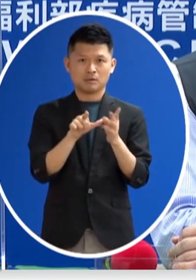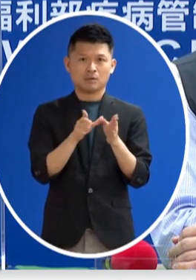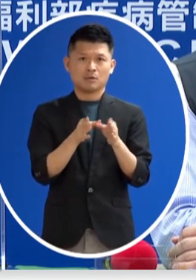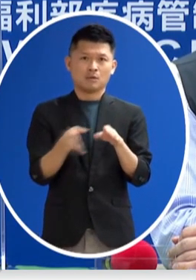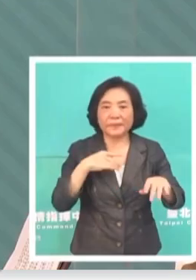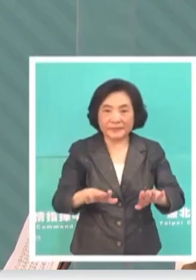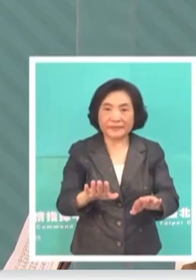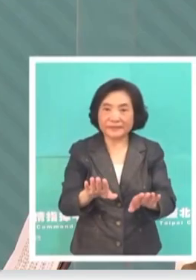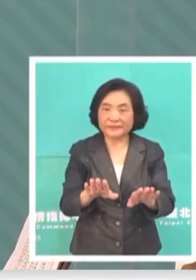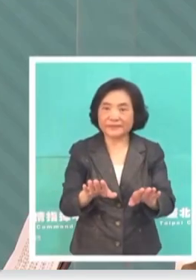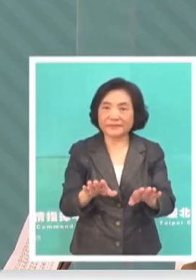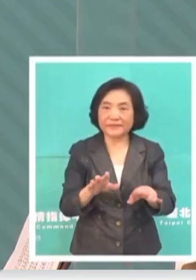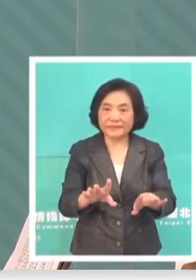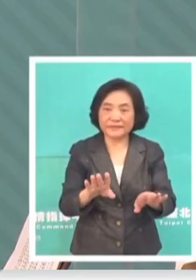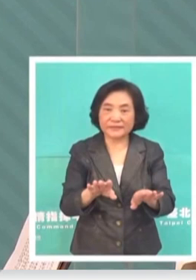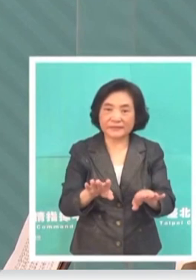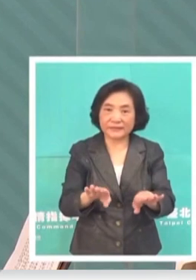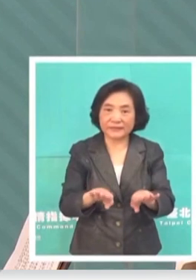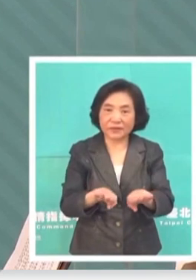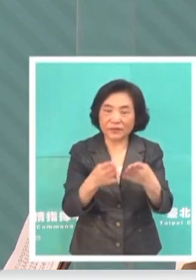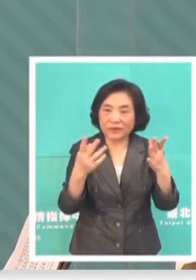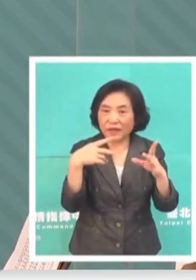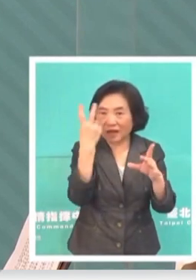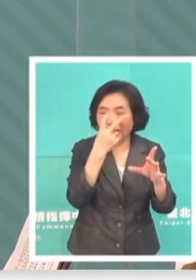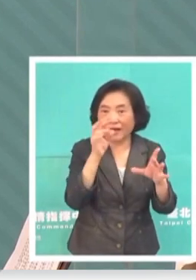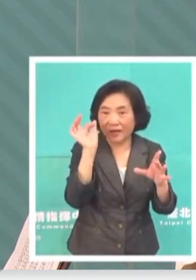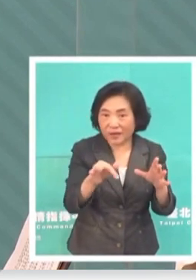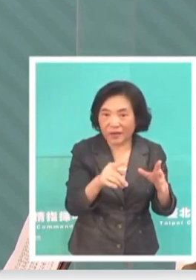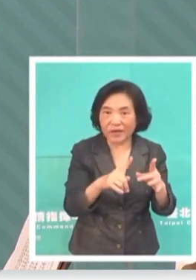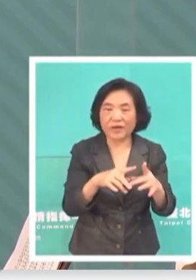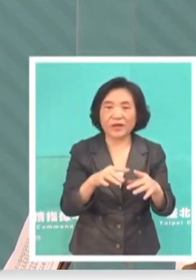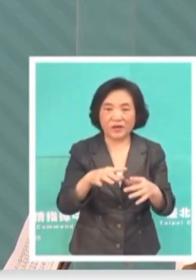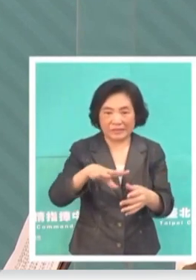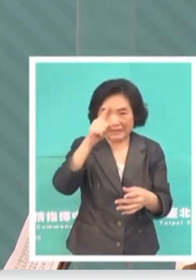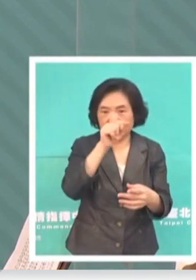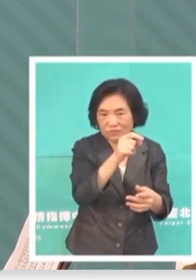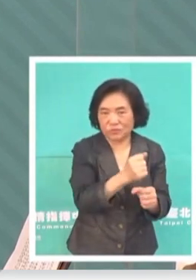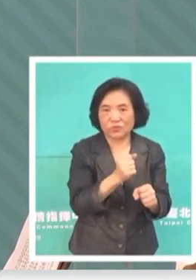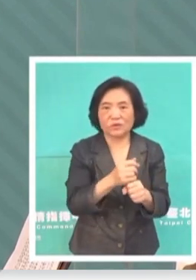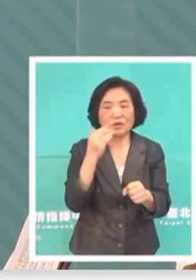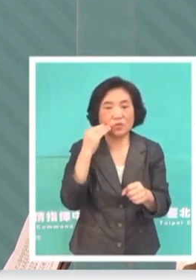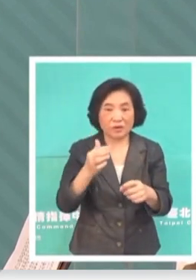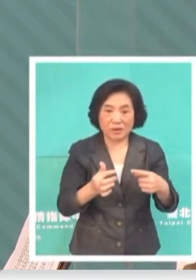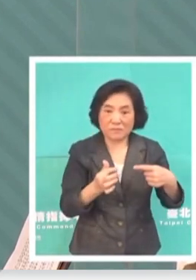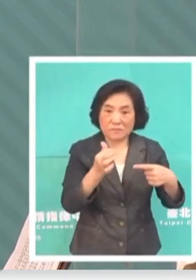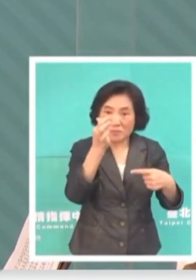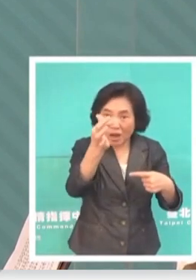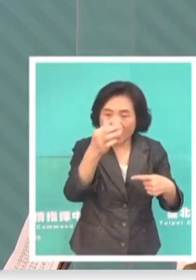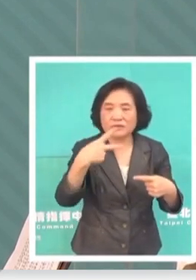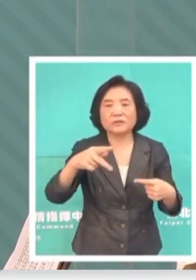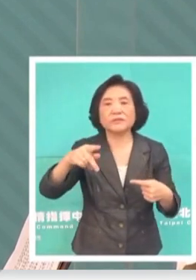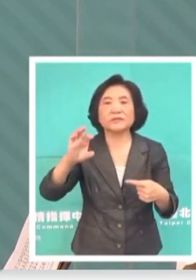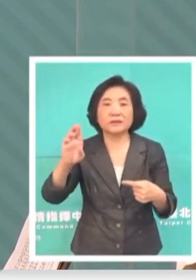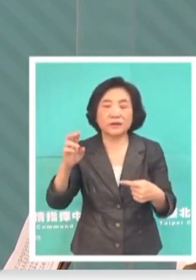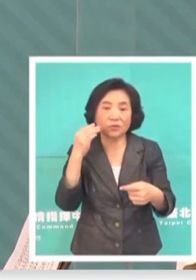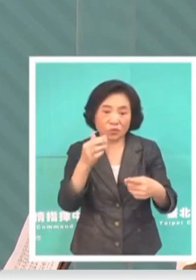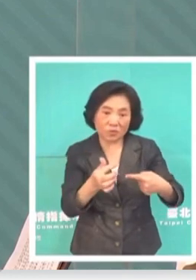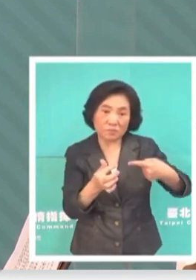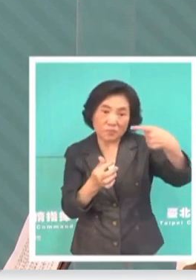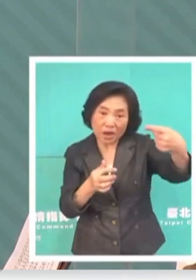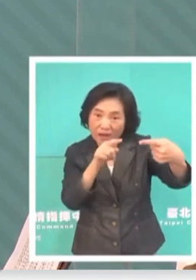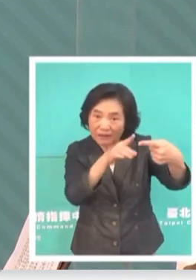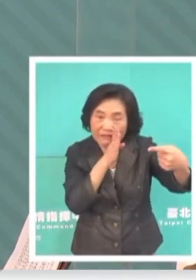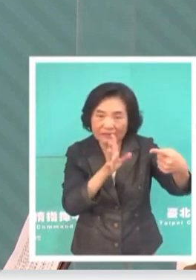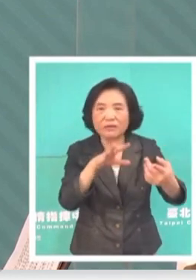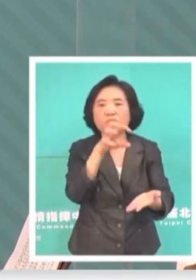加快。 今天的相关的快筛我们只做快筛，快筛阳性的我们会做 PCR， 那快筛阴性我们会给证明，